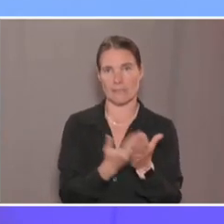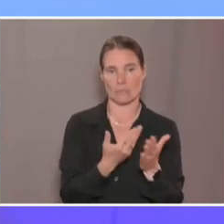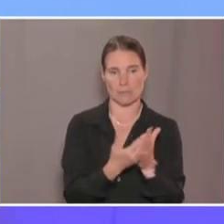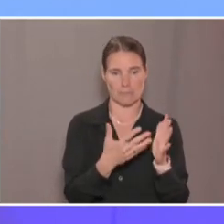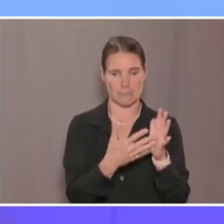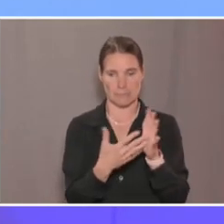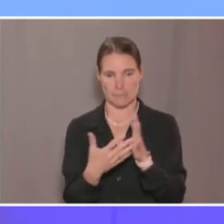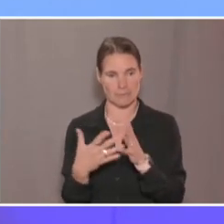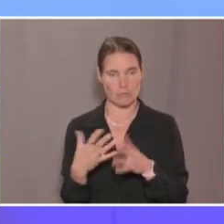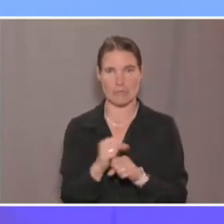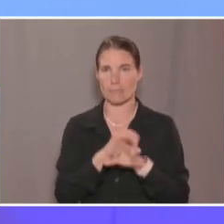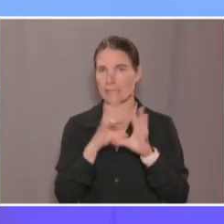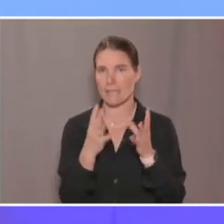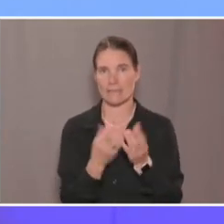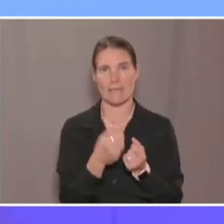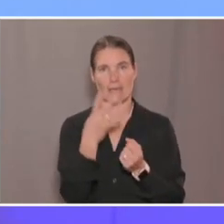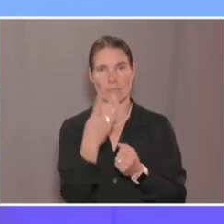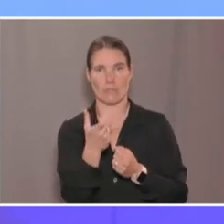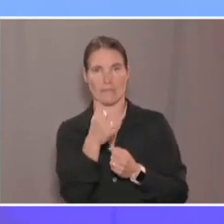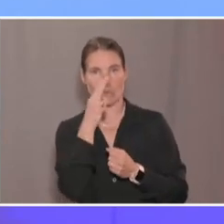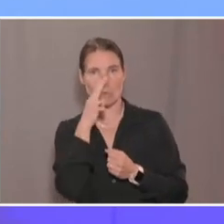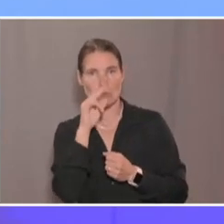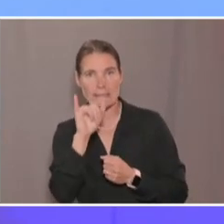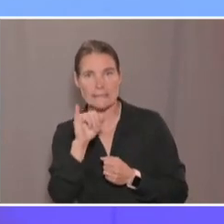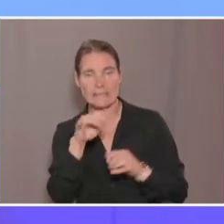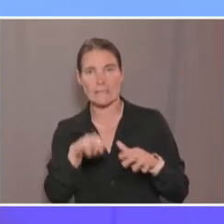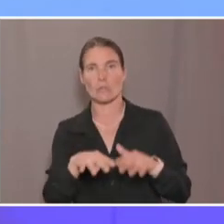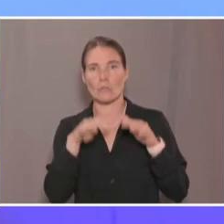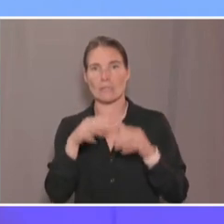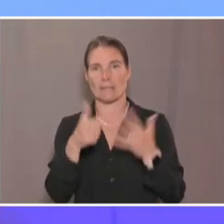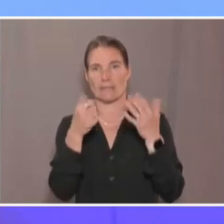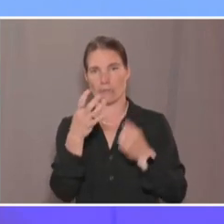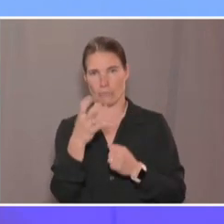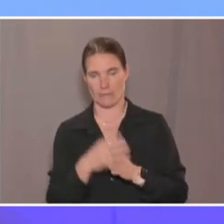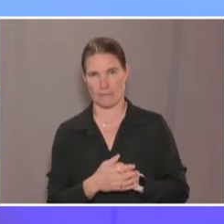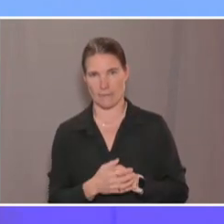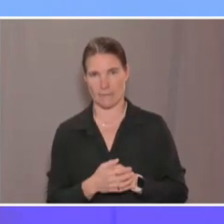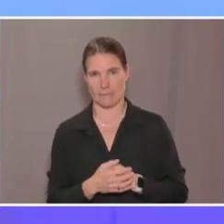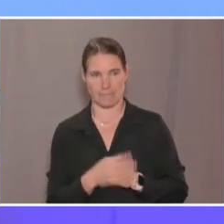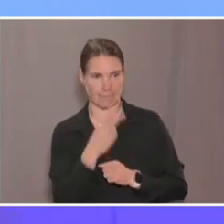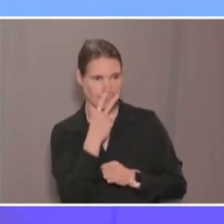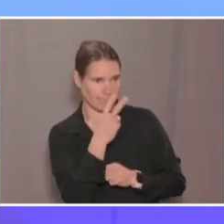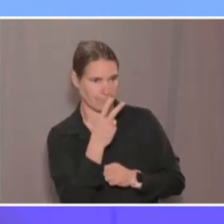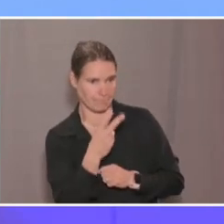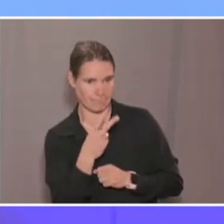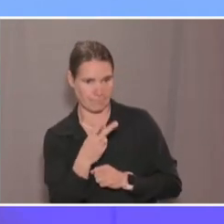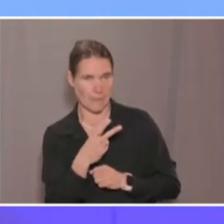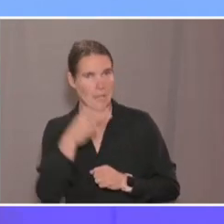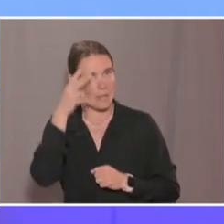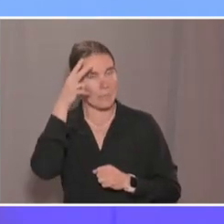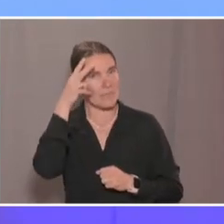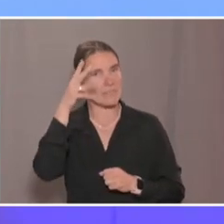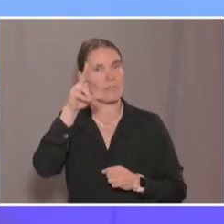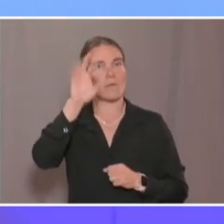erbrachte. Am 24. Juni 1946 besichtigten Mrs. Ferguson und